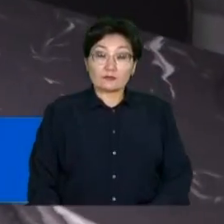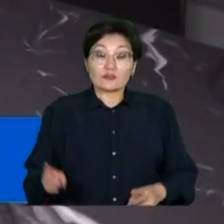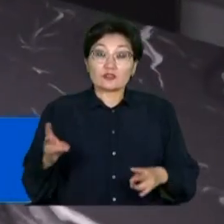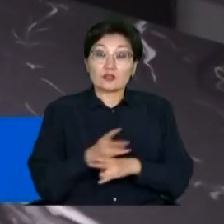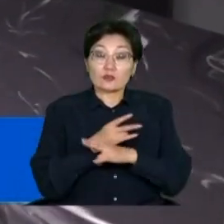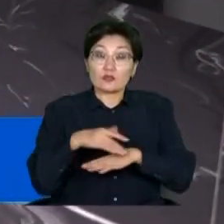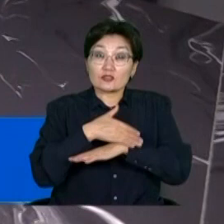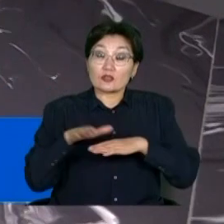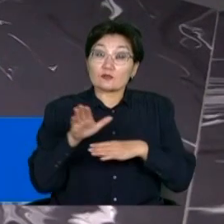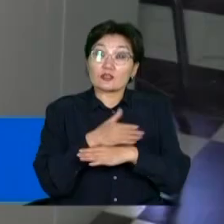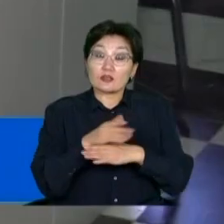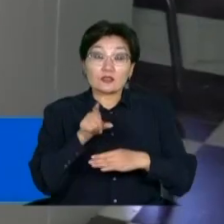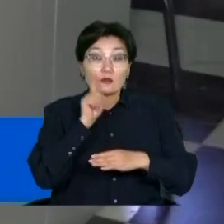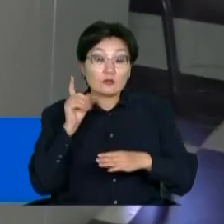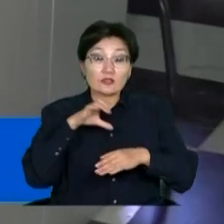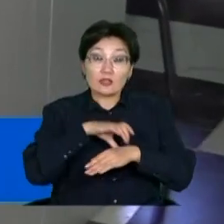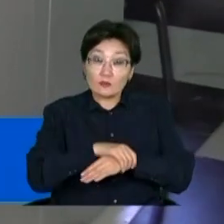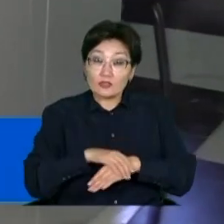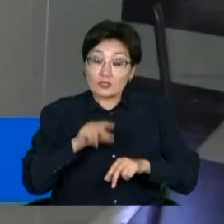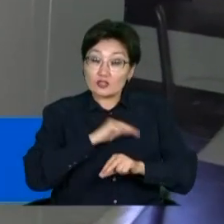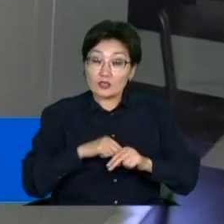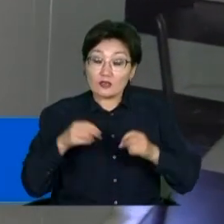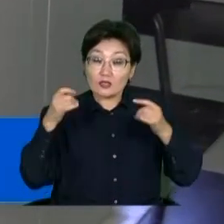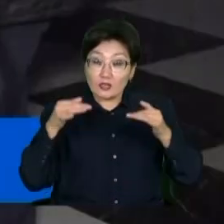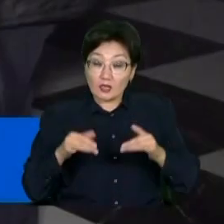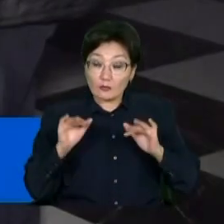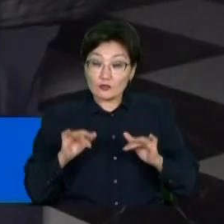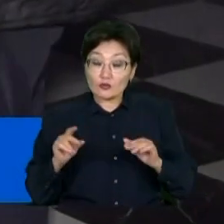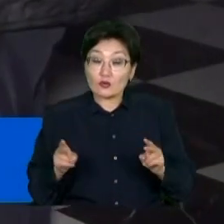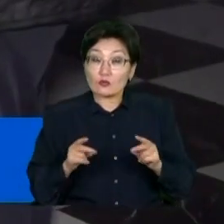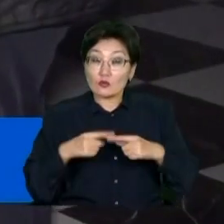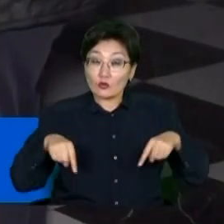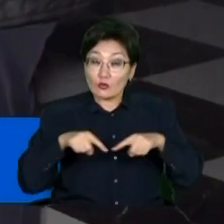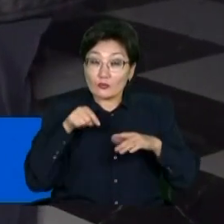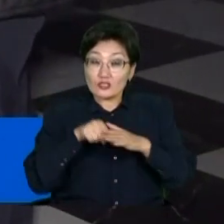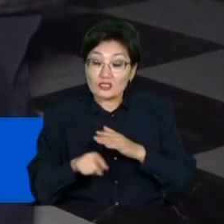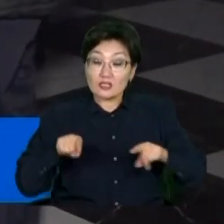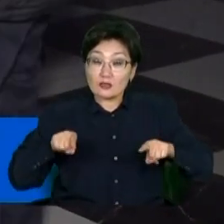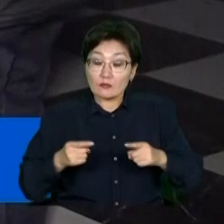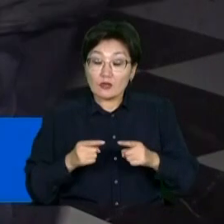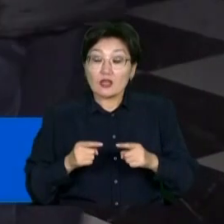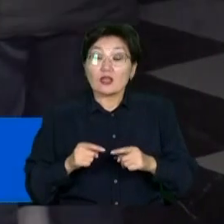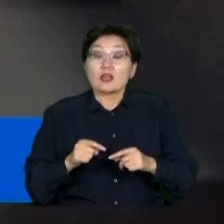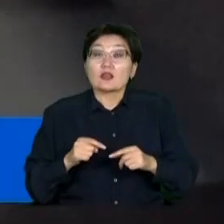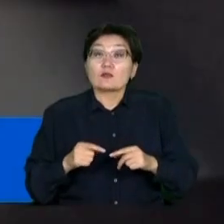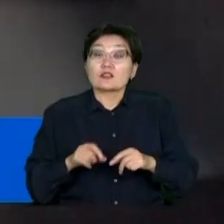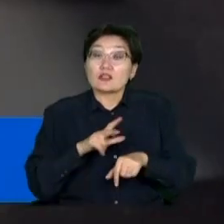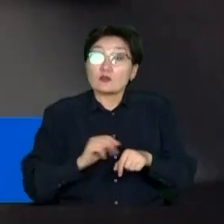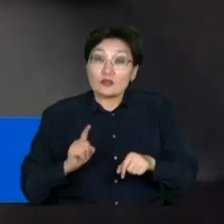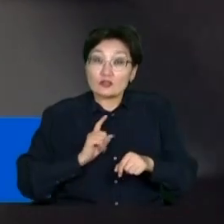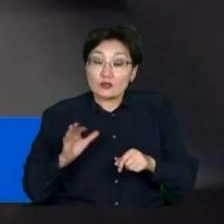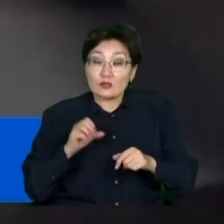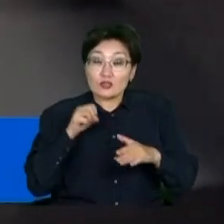Түнделетіп көше кезген жасөспірімдерді анықтау жұмысы компьютер клубынан басталды. Алаңсыз ойынға жайғасқандар тәртіп сақшыларын күтпесе керек, кейбіреу